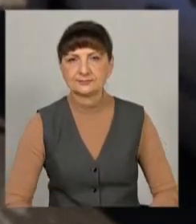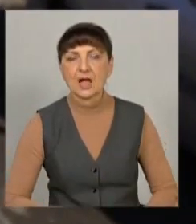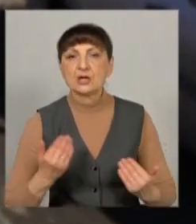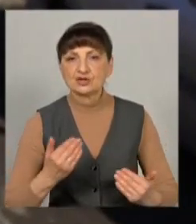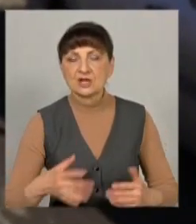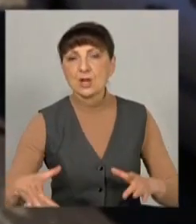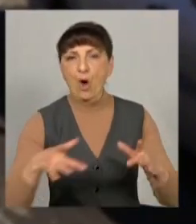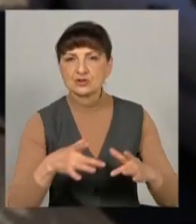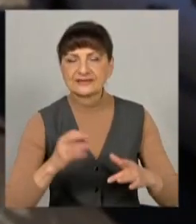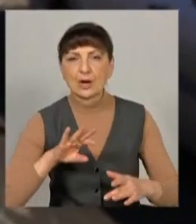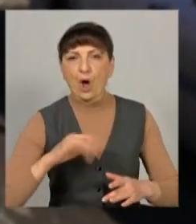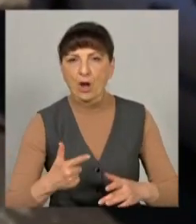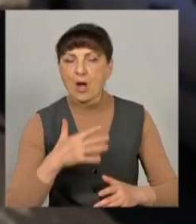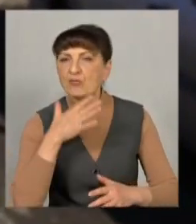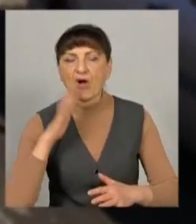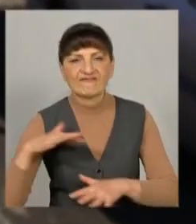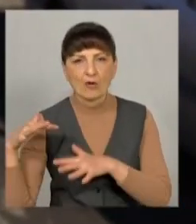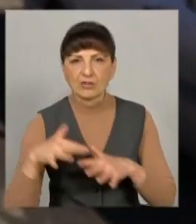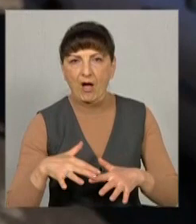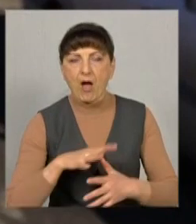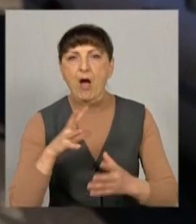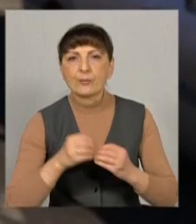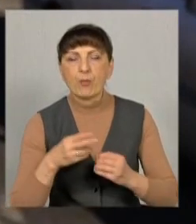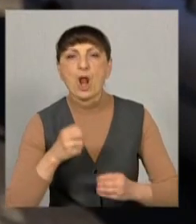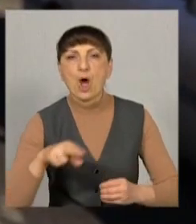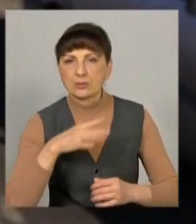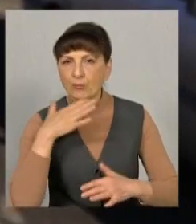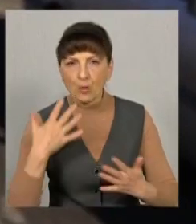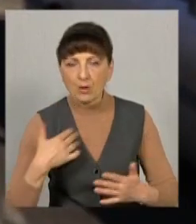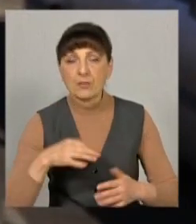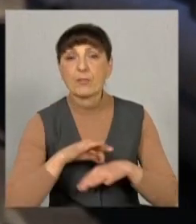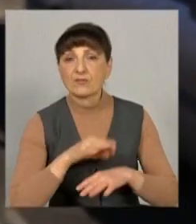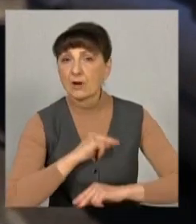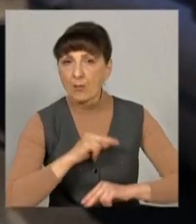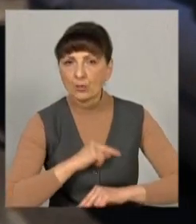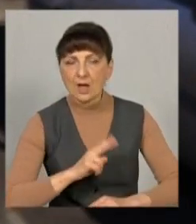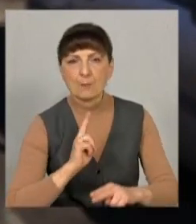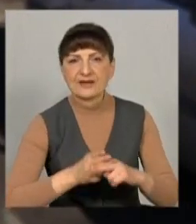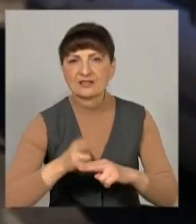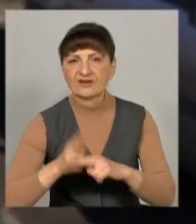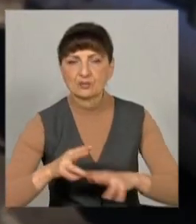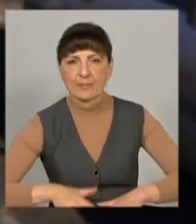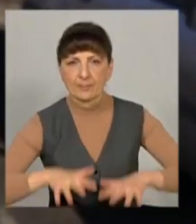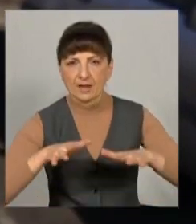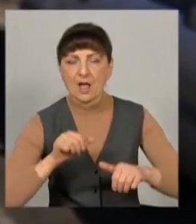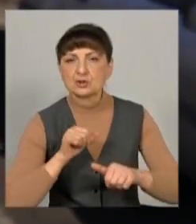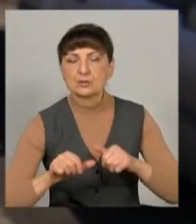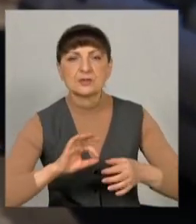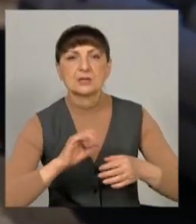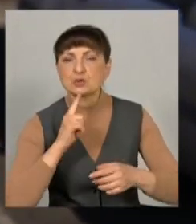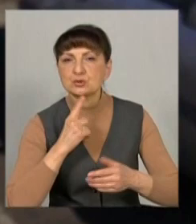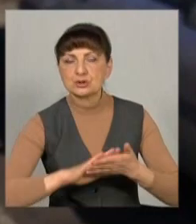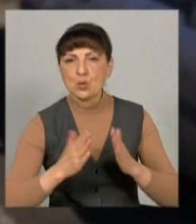Сейчас в озеро Дерколь прибывает очень много воды. Объем льда очень большой. Мы проводим работу по предотвращению подтоплений. Особенно сложной